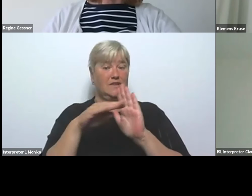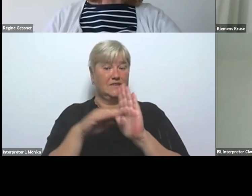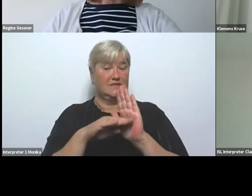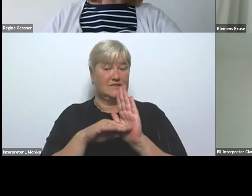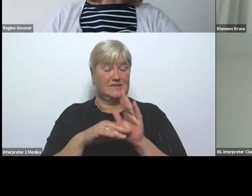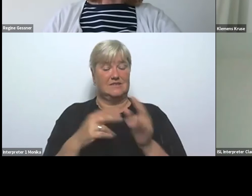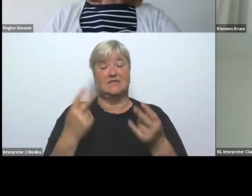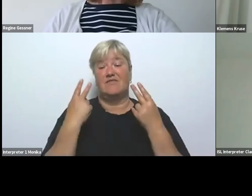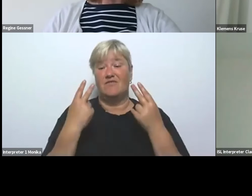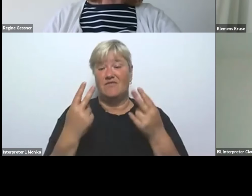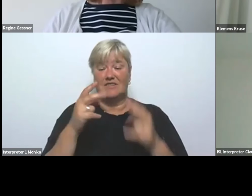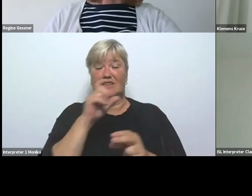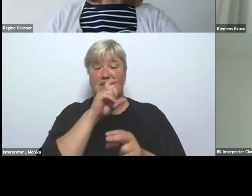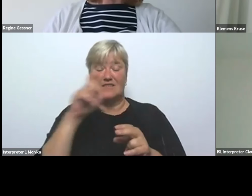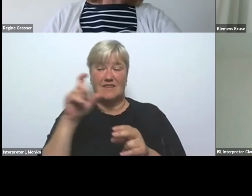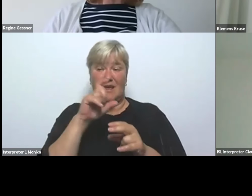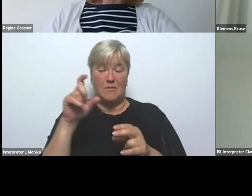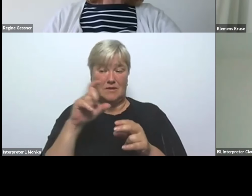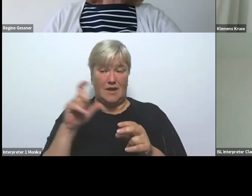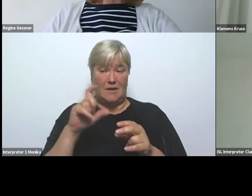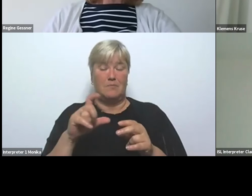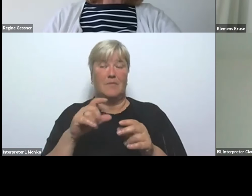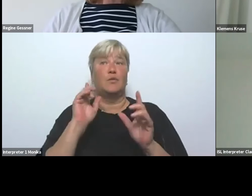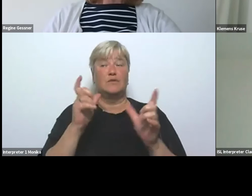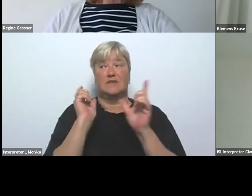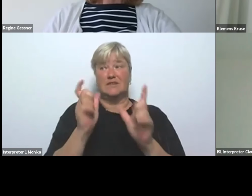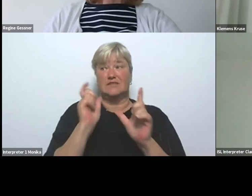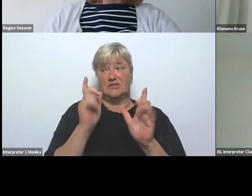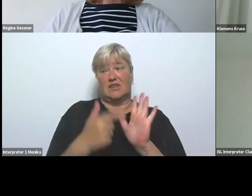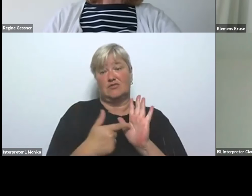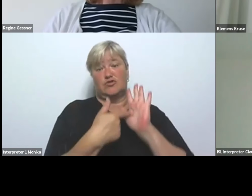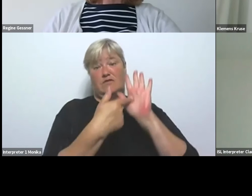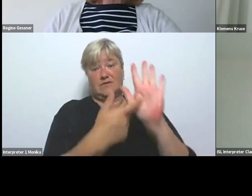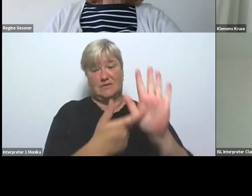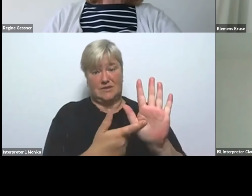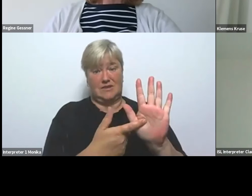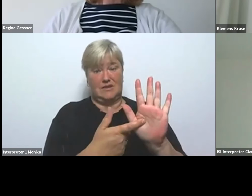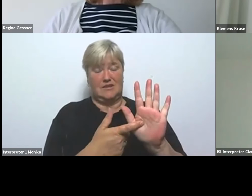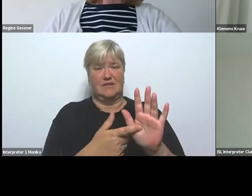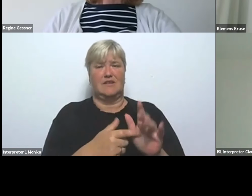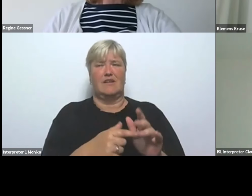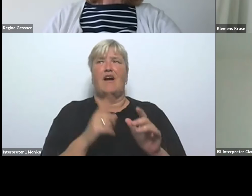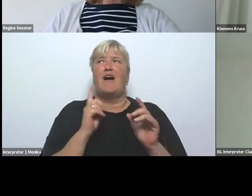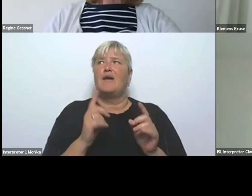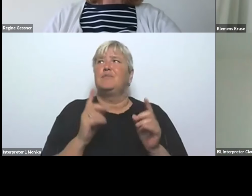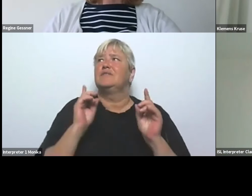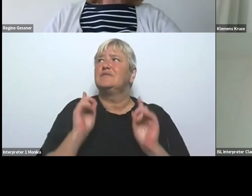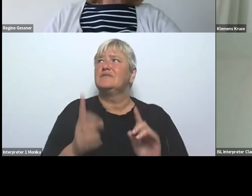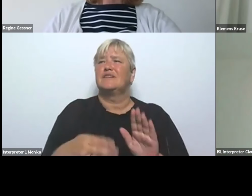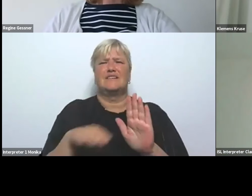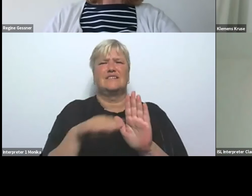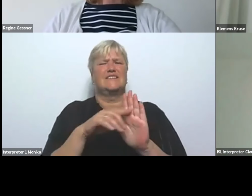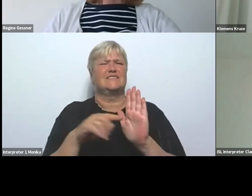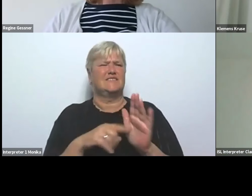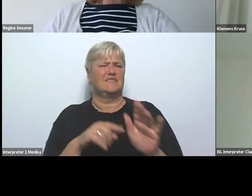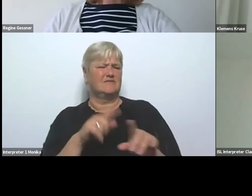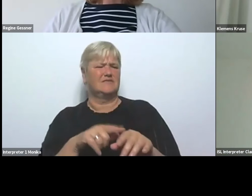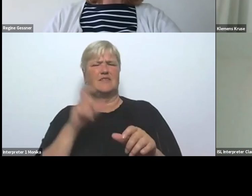zu verankern und auch wirklich der Gesellschaft zu verdeutlichen. Aber so richtig inspirierend sind Gesetze halt eher